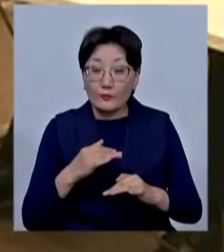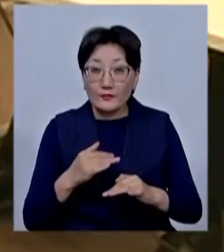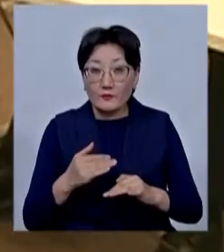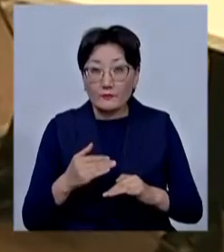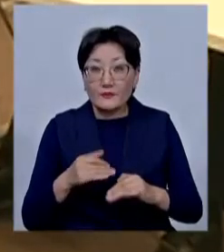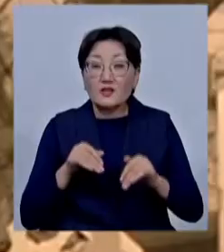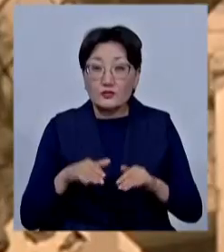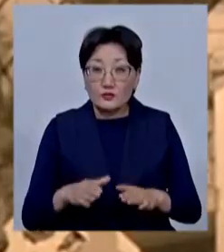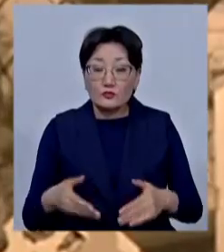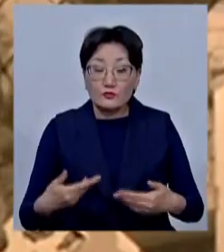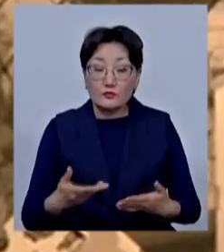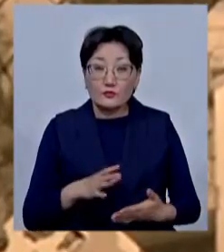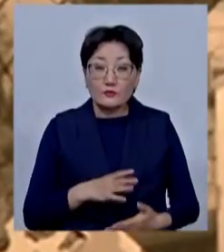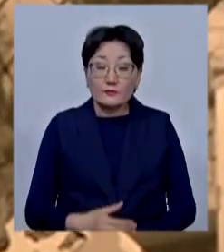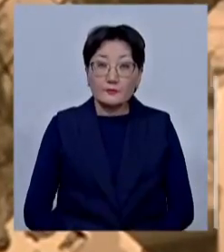ұсынылды.